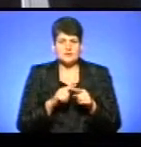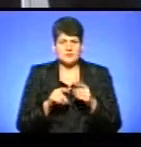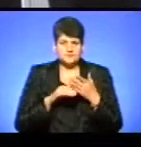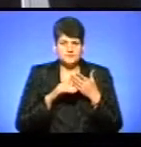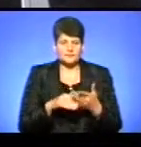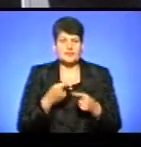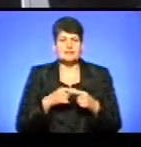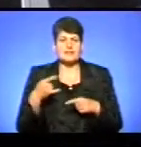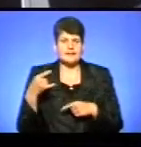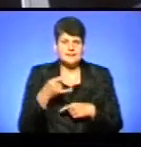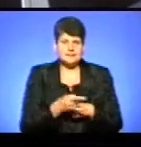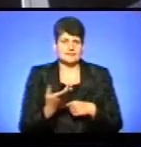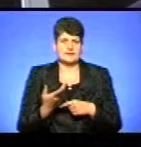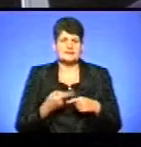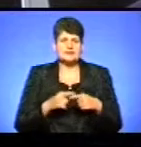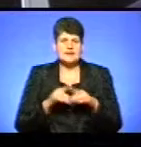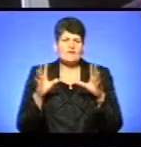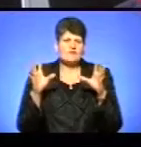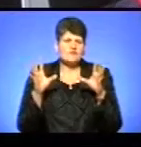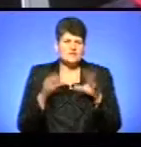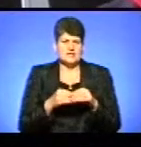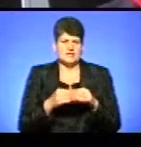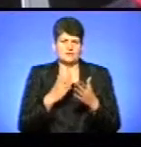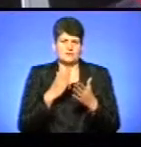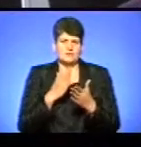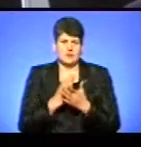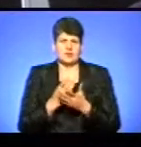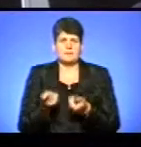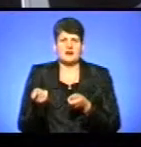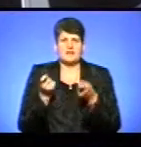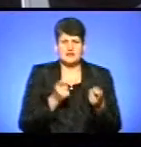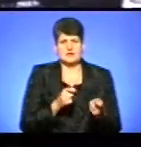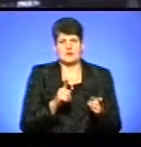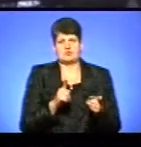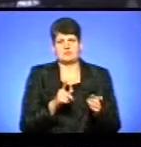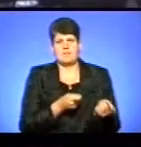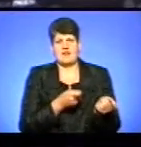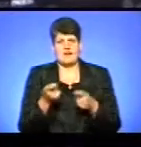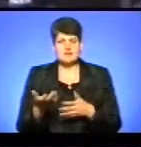таксі. Це абсолютно все, що тягне за собою доставку чогось або перевезення.